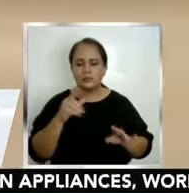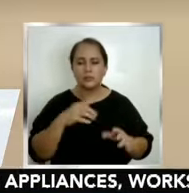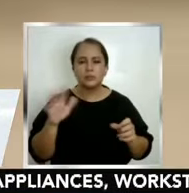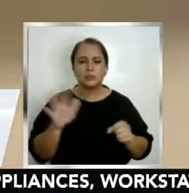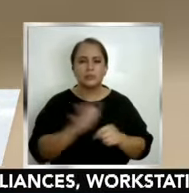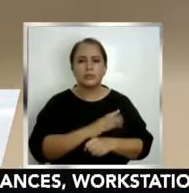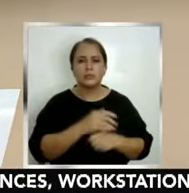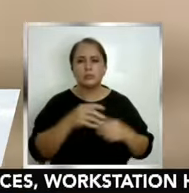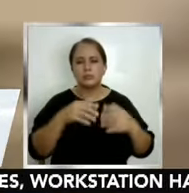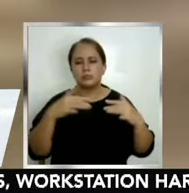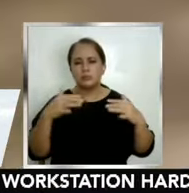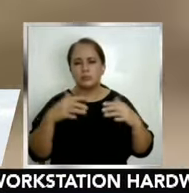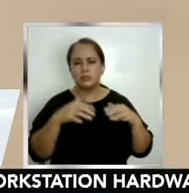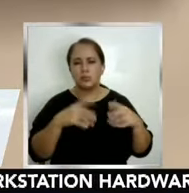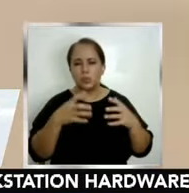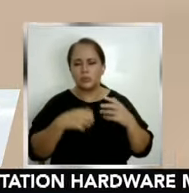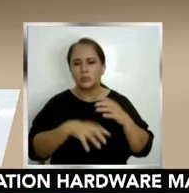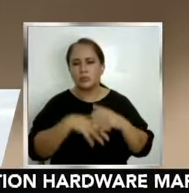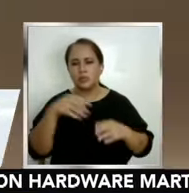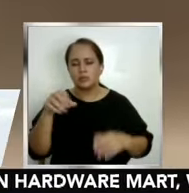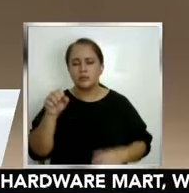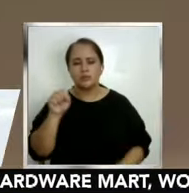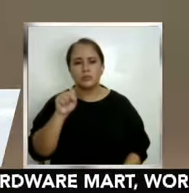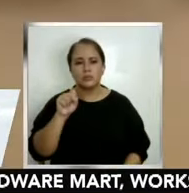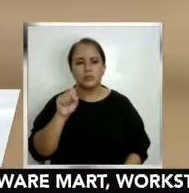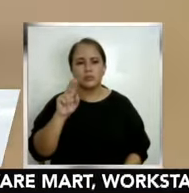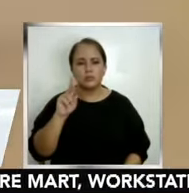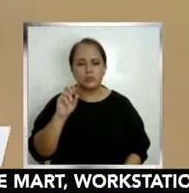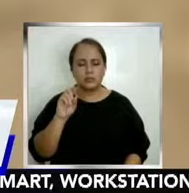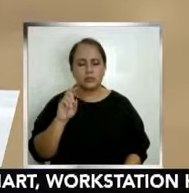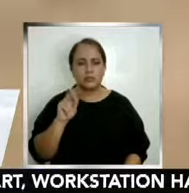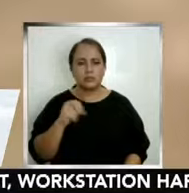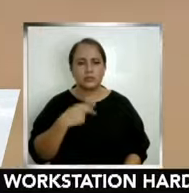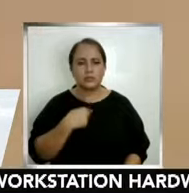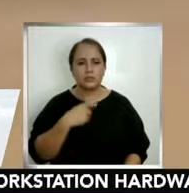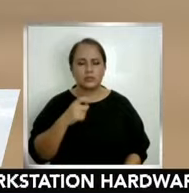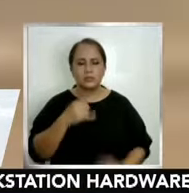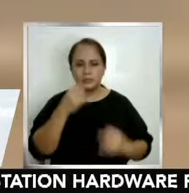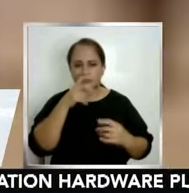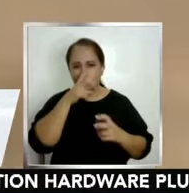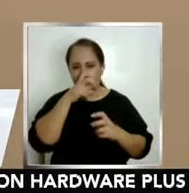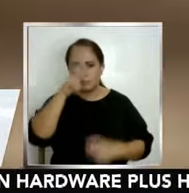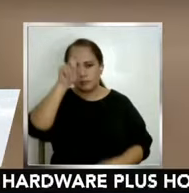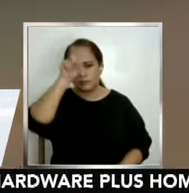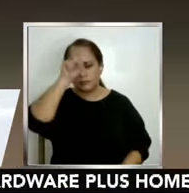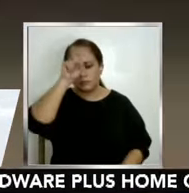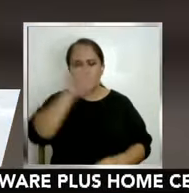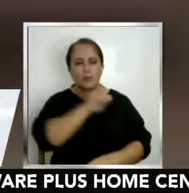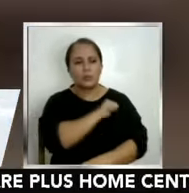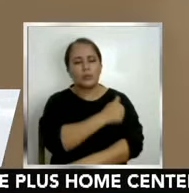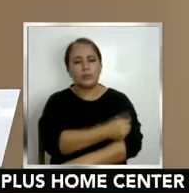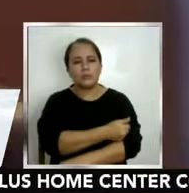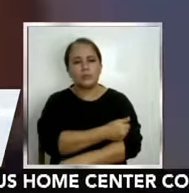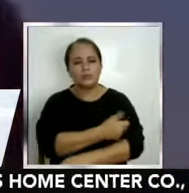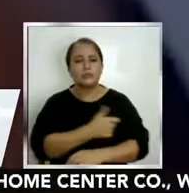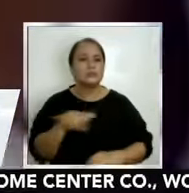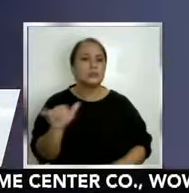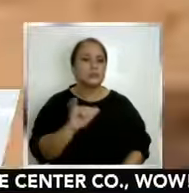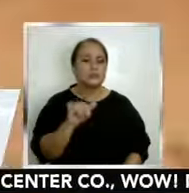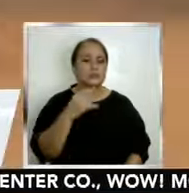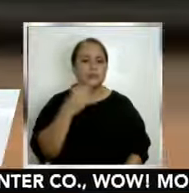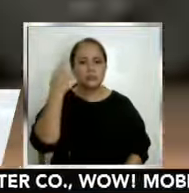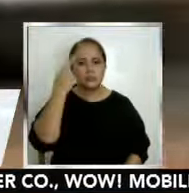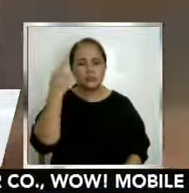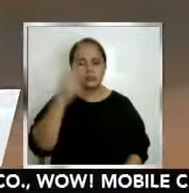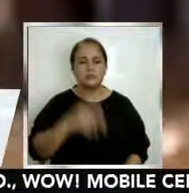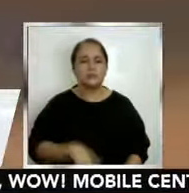ng gustong lumabas ng Sudan. Dahil dito, naghihigpit ang Egyptian authorities. Yan din ang sinasabing dahilan ni Migrant Worker